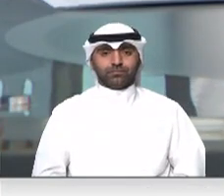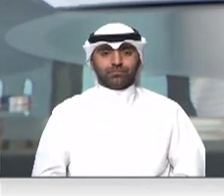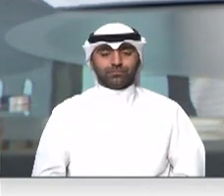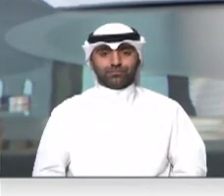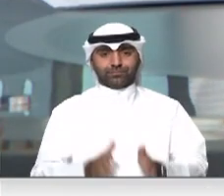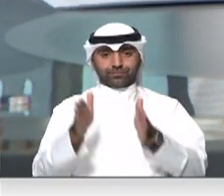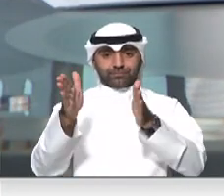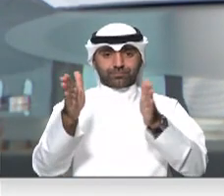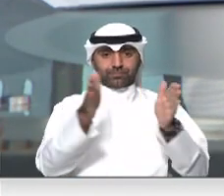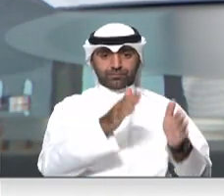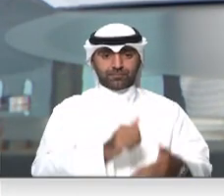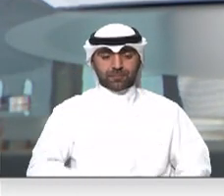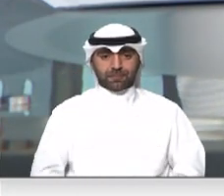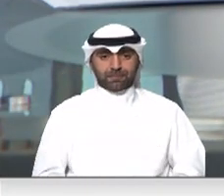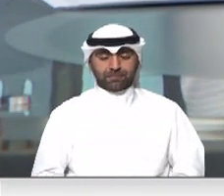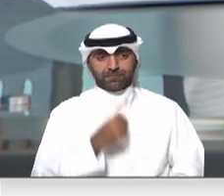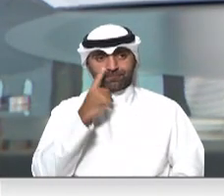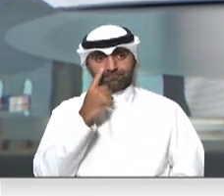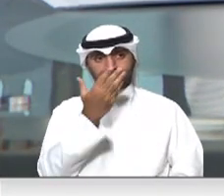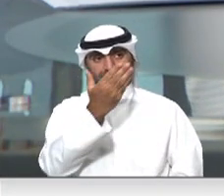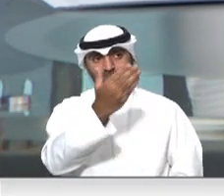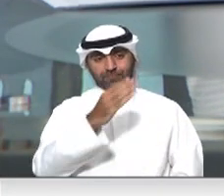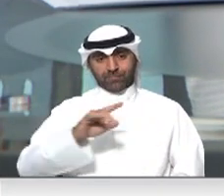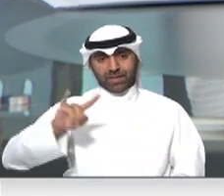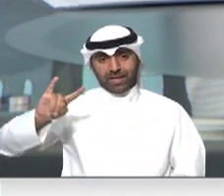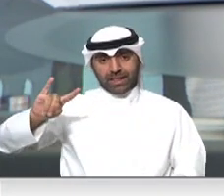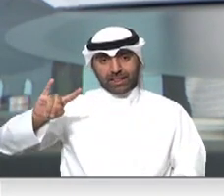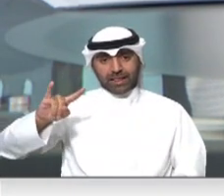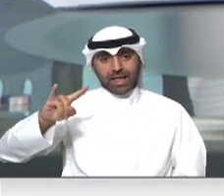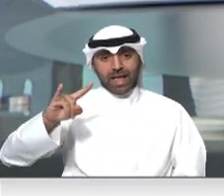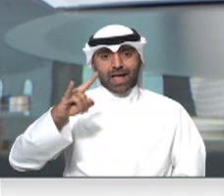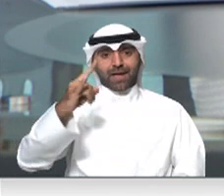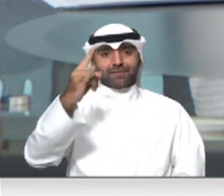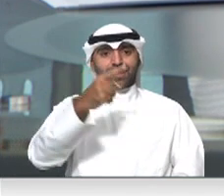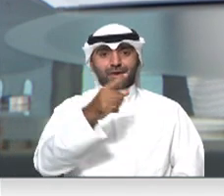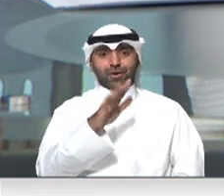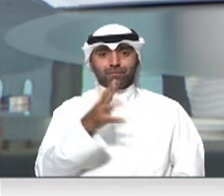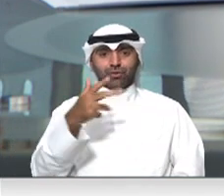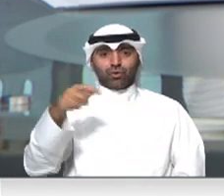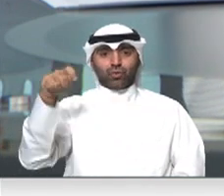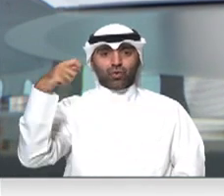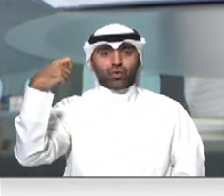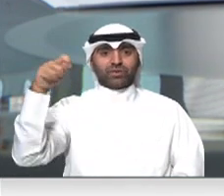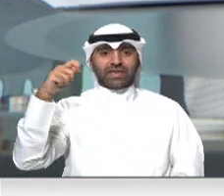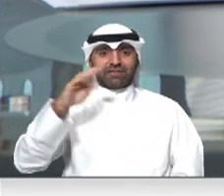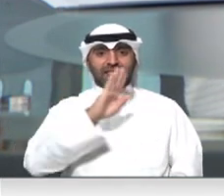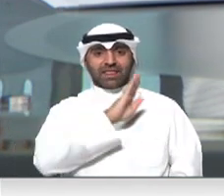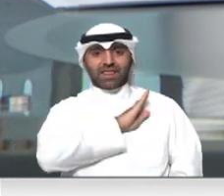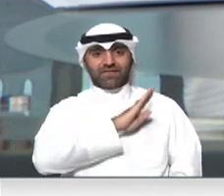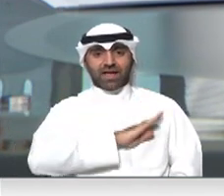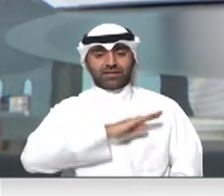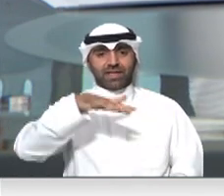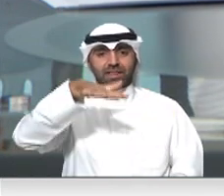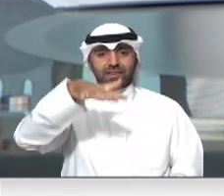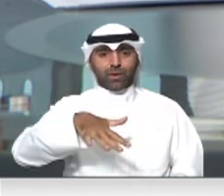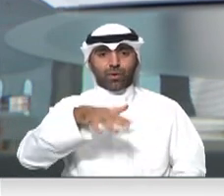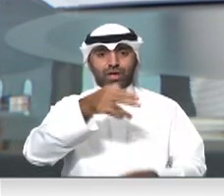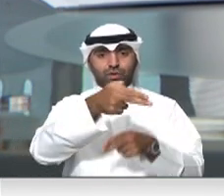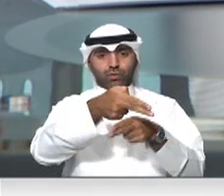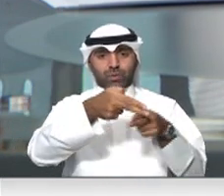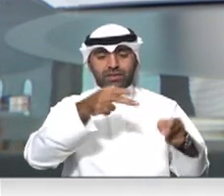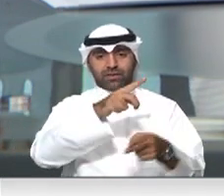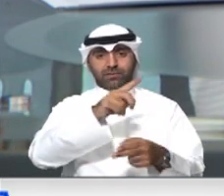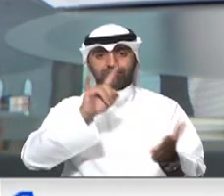وصلت طائرة عسكرية تابعة للقوة الجوية الكويتية في وزارة الدفاع إلى مطار بنينا الدولي في مدينة